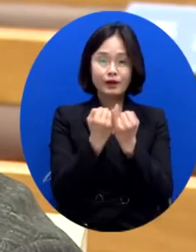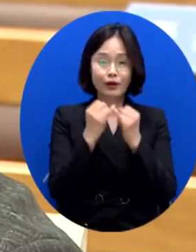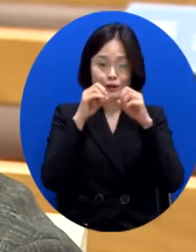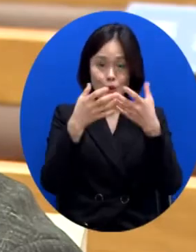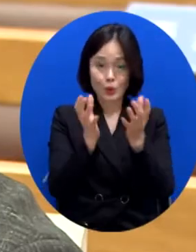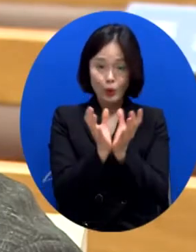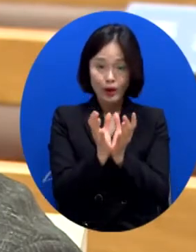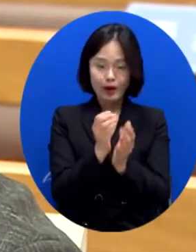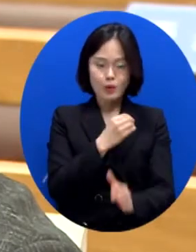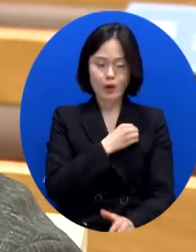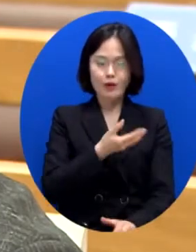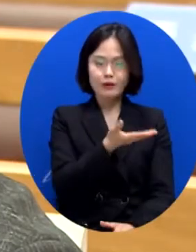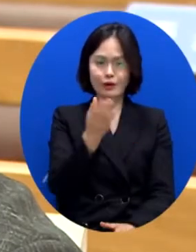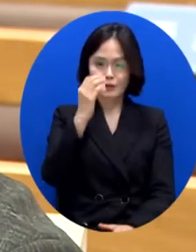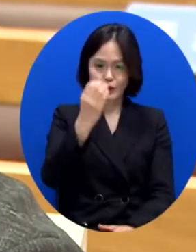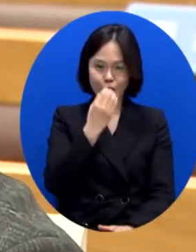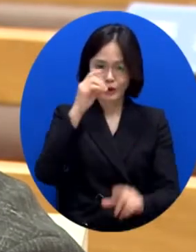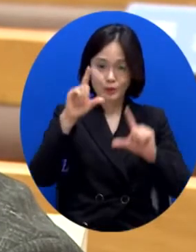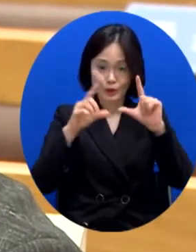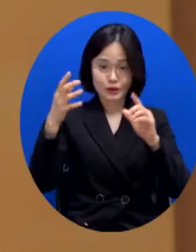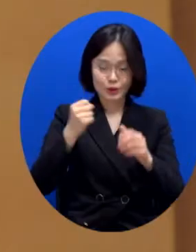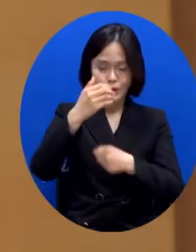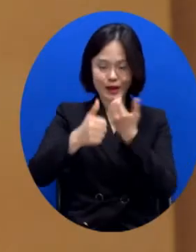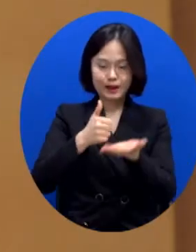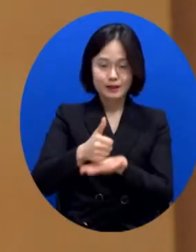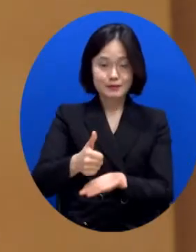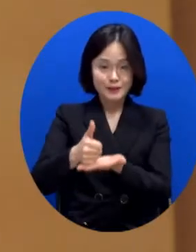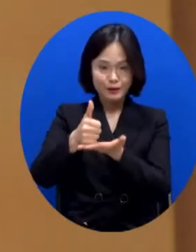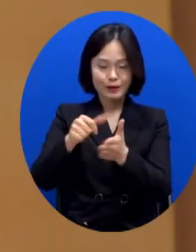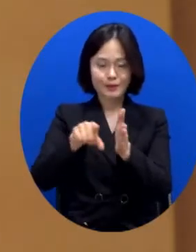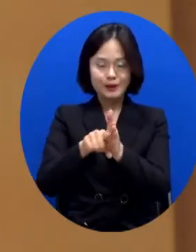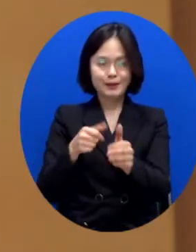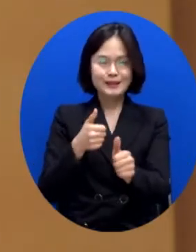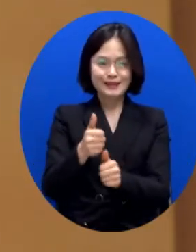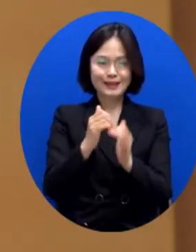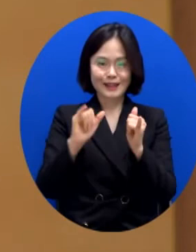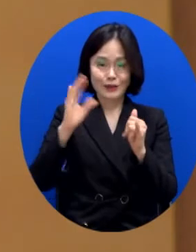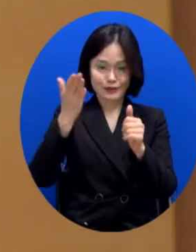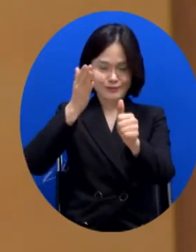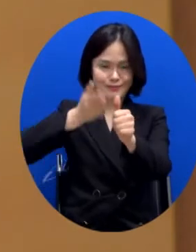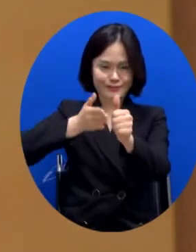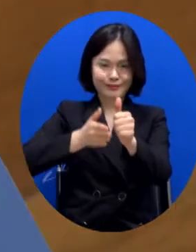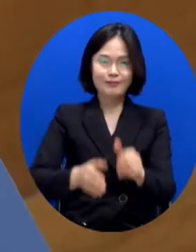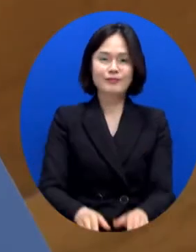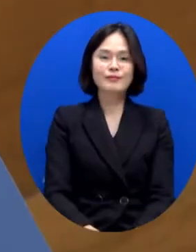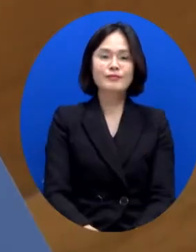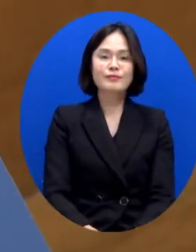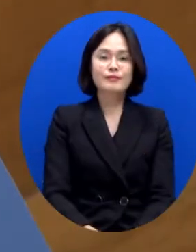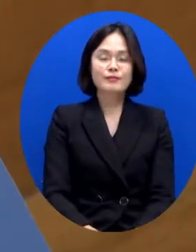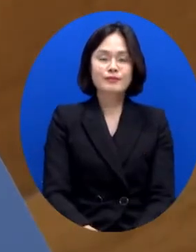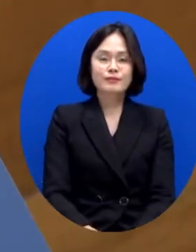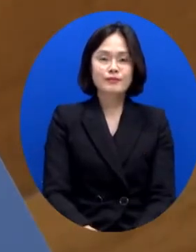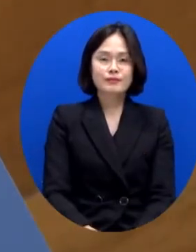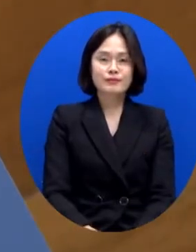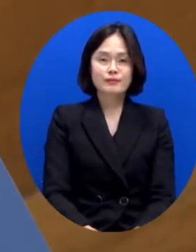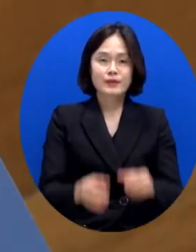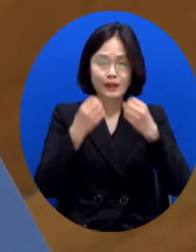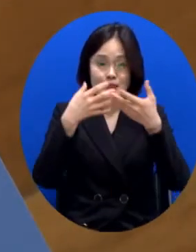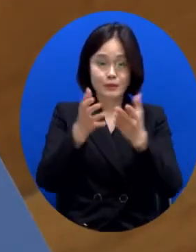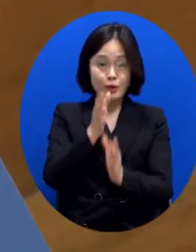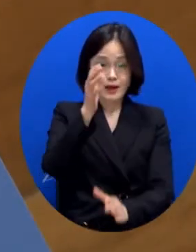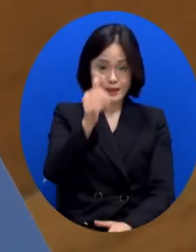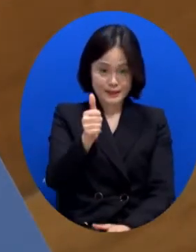모습으로 하나님을 섬기는 믿음의 승리 자들이 되길 바란다 고 말씀을 전했습니다 여 총회에서는 신임회장으로